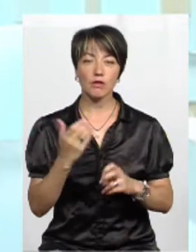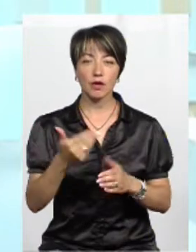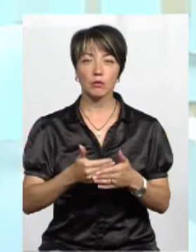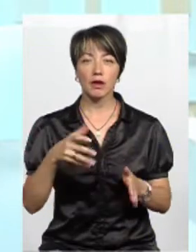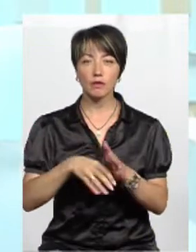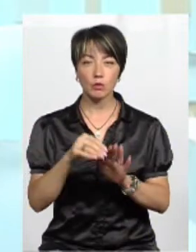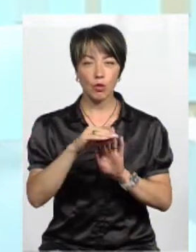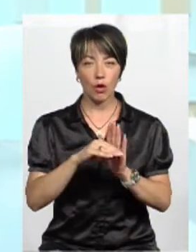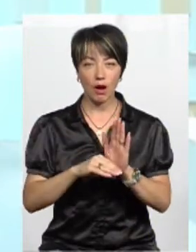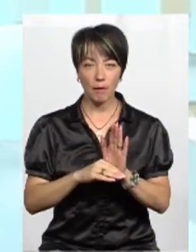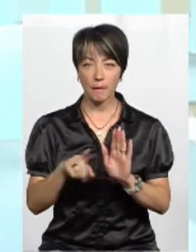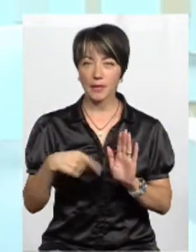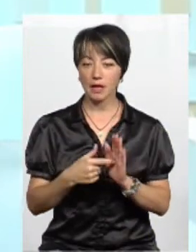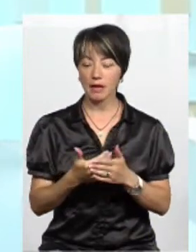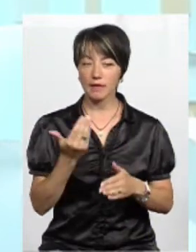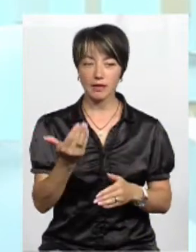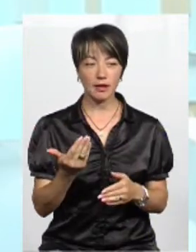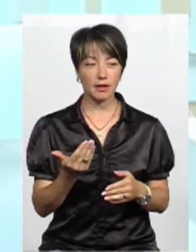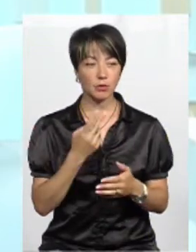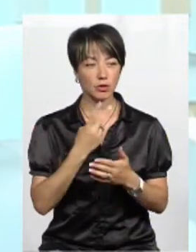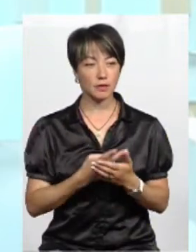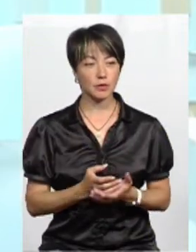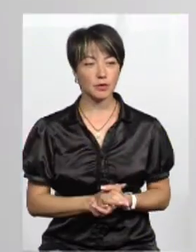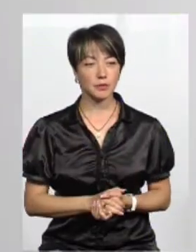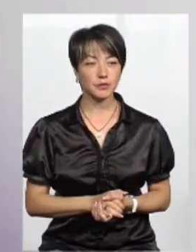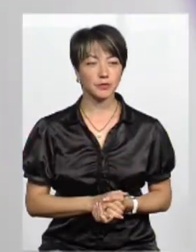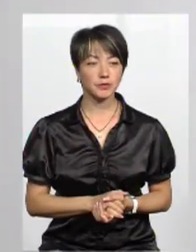передвиборчу програму. От запитання від неї. Дивімося.